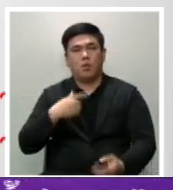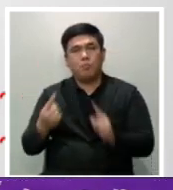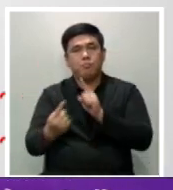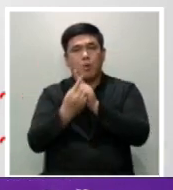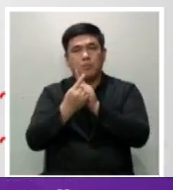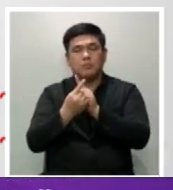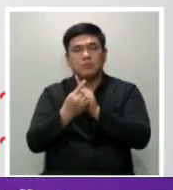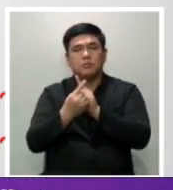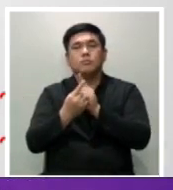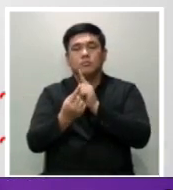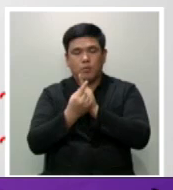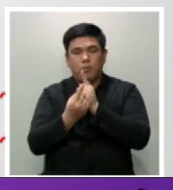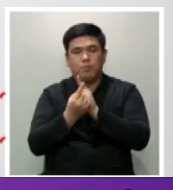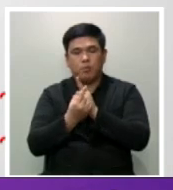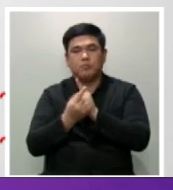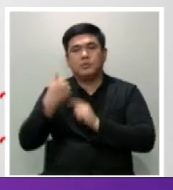าครับ